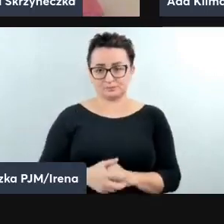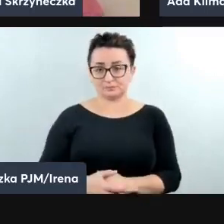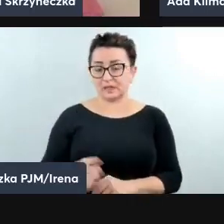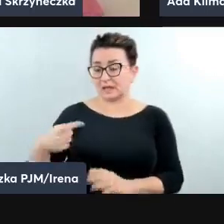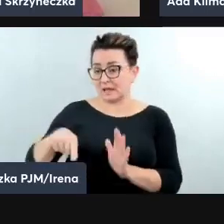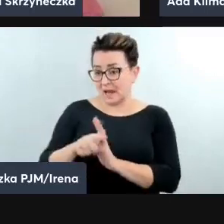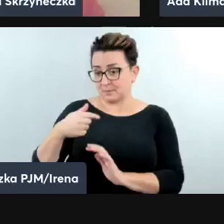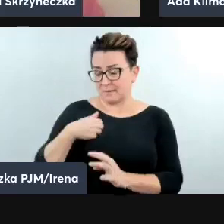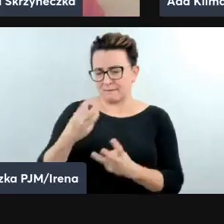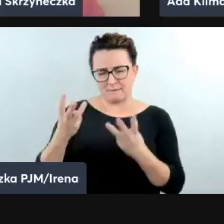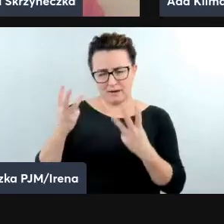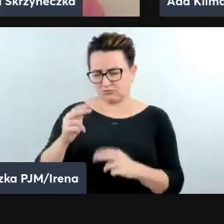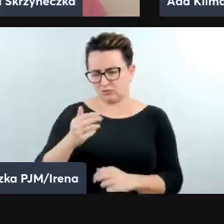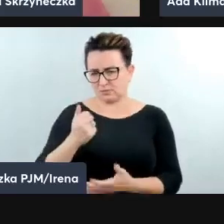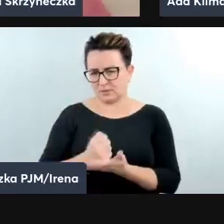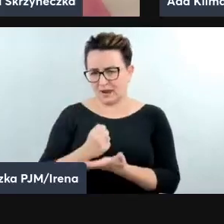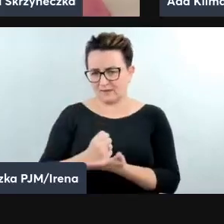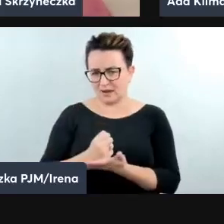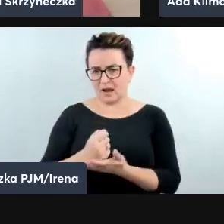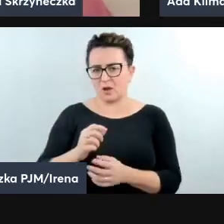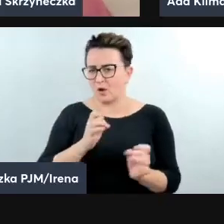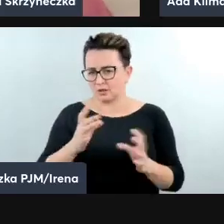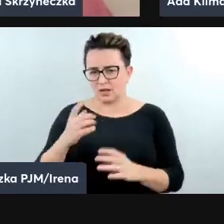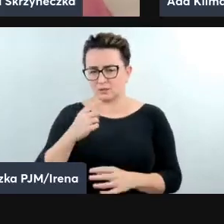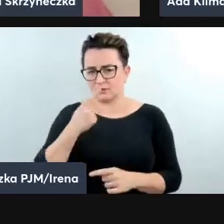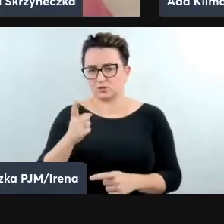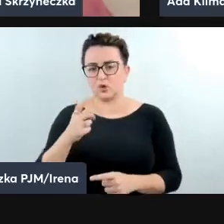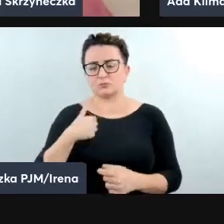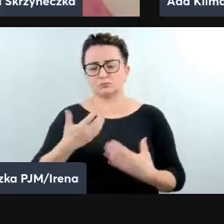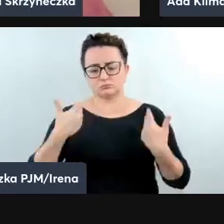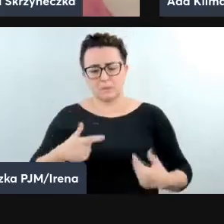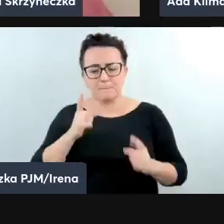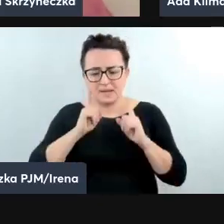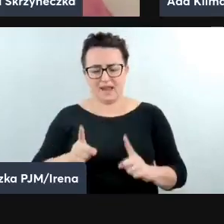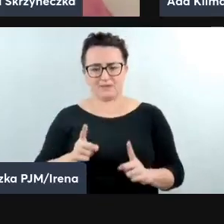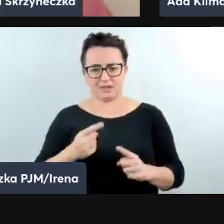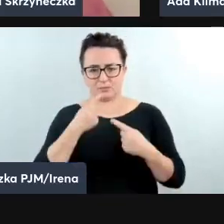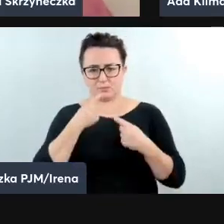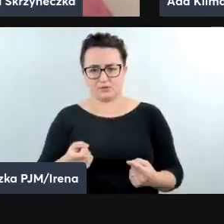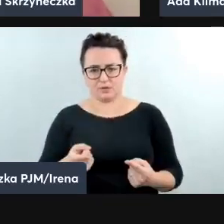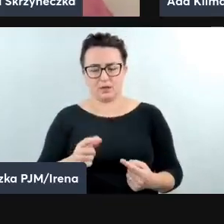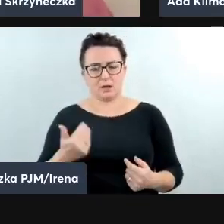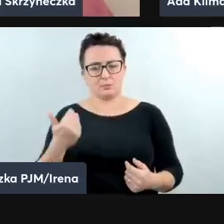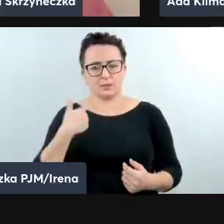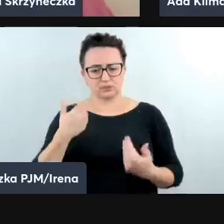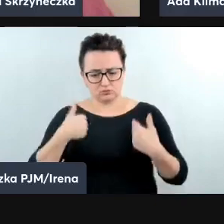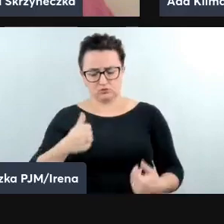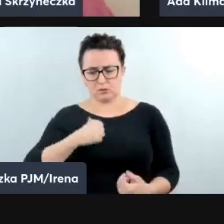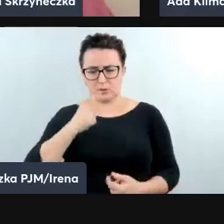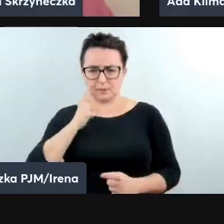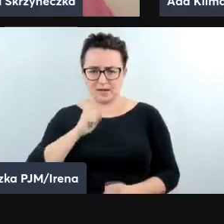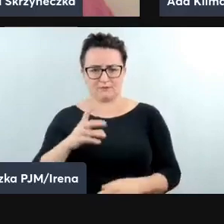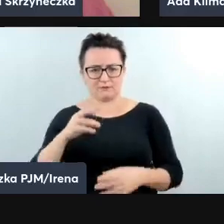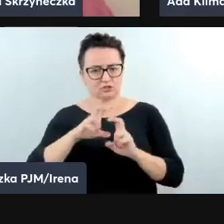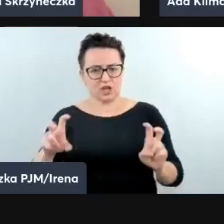jest autentyczność i też bycie sobą w trakcie. Też ludzie ogólnie,